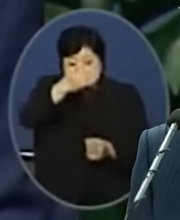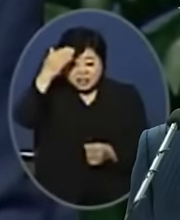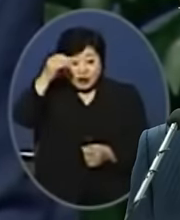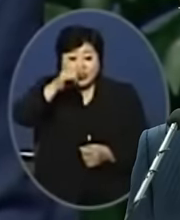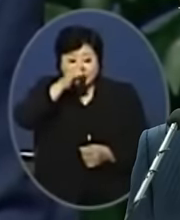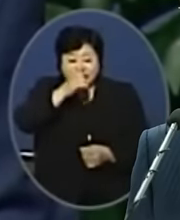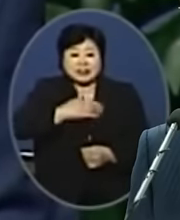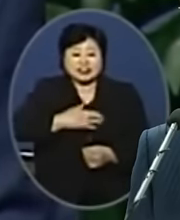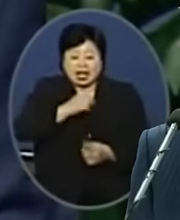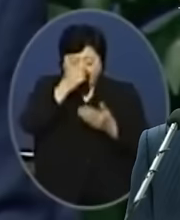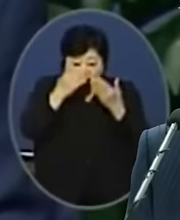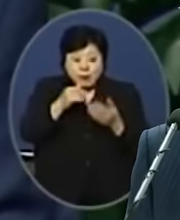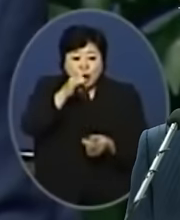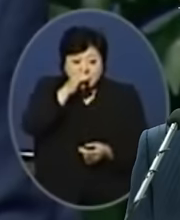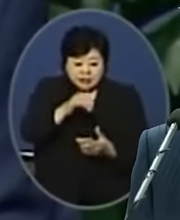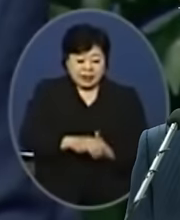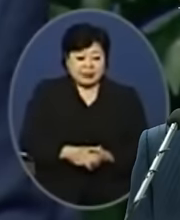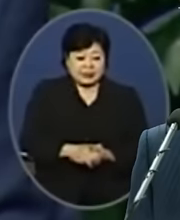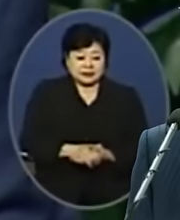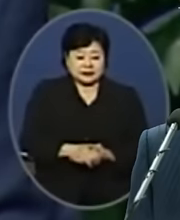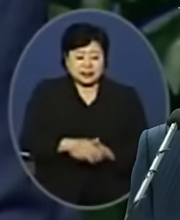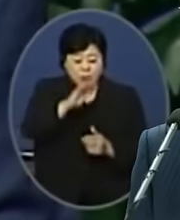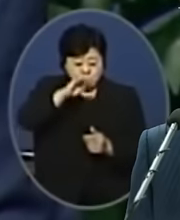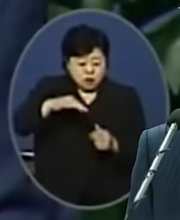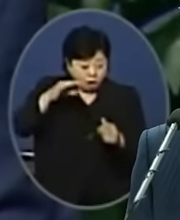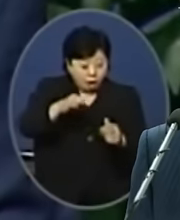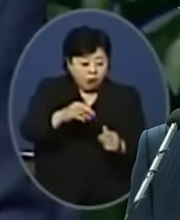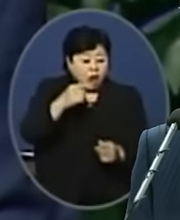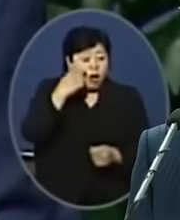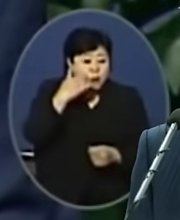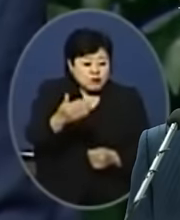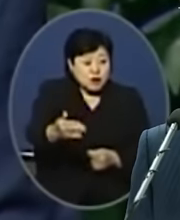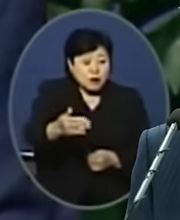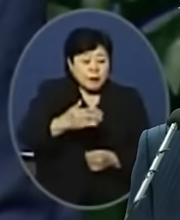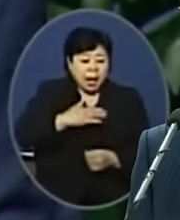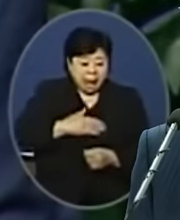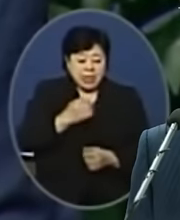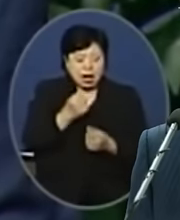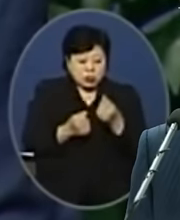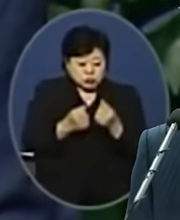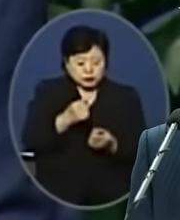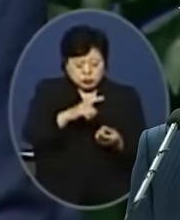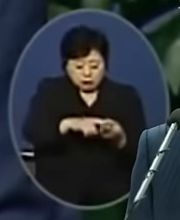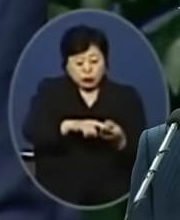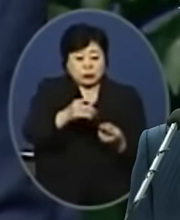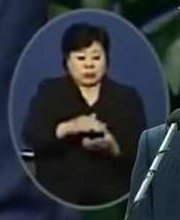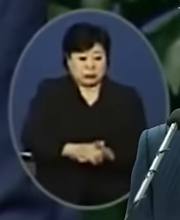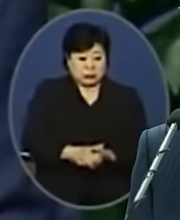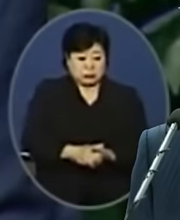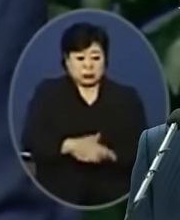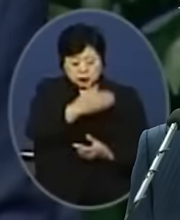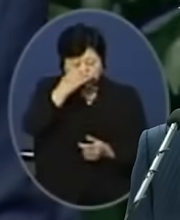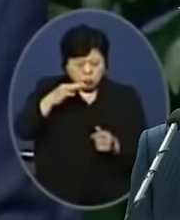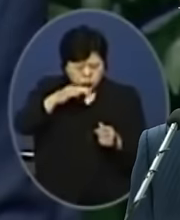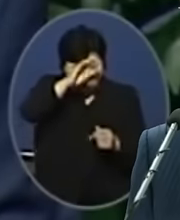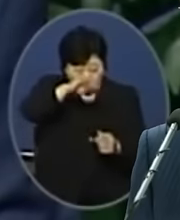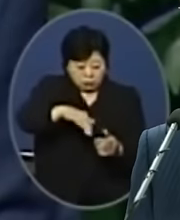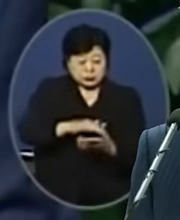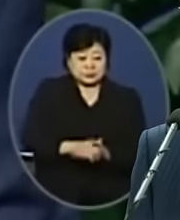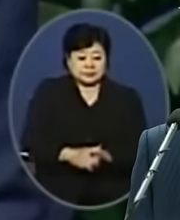청년이 가면 가셨는데 그 우리 꿈을 해석해서 꿈대로 되는데 어떻게 그 청년에게